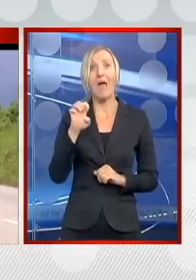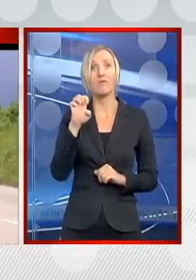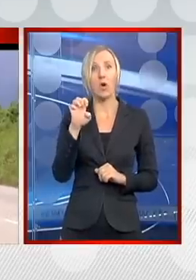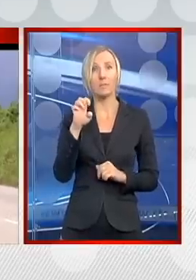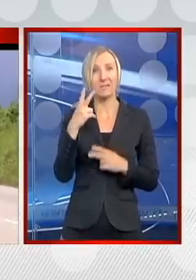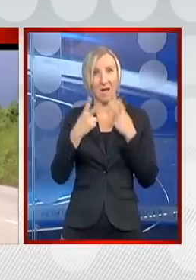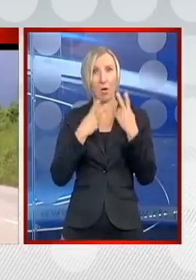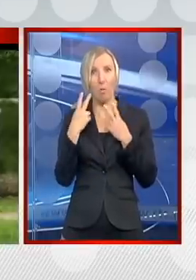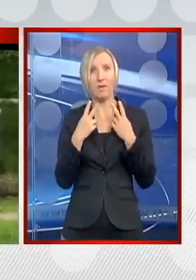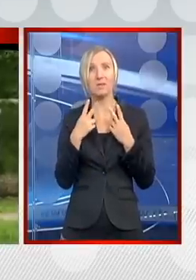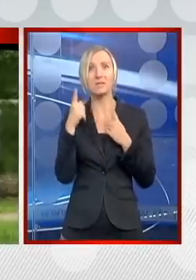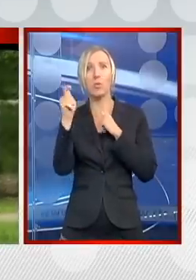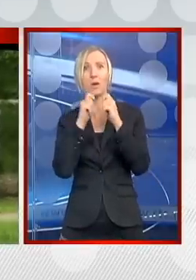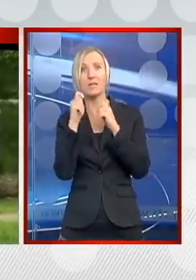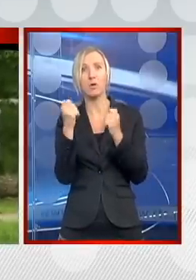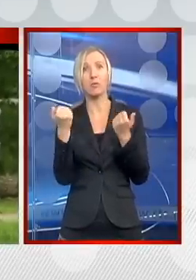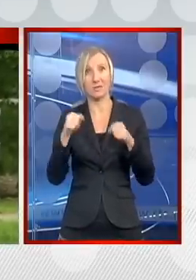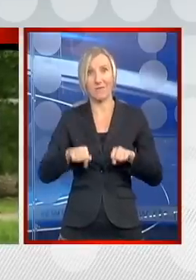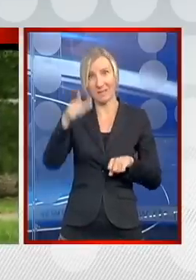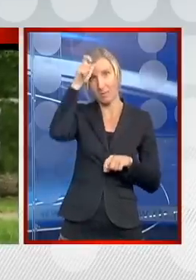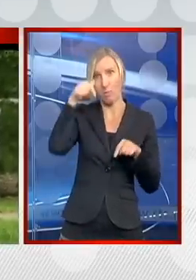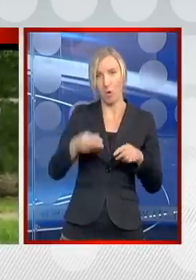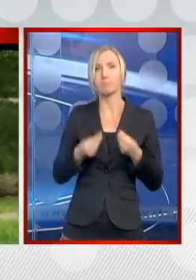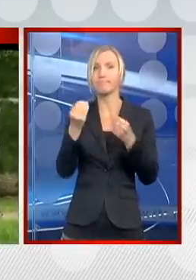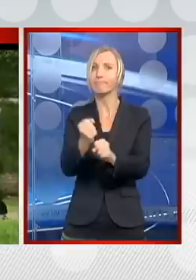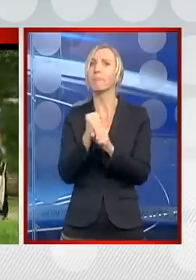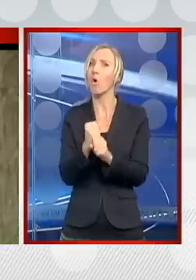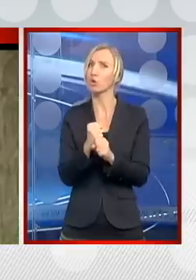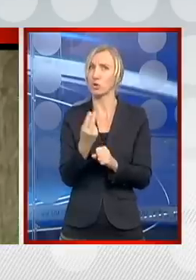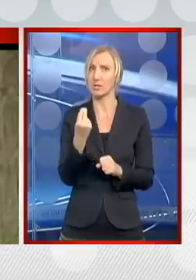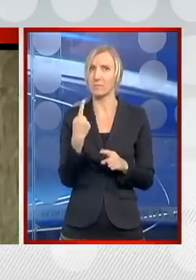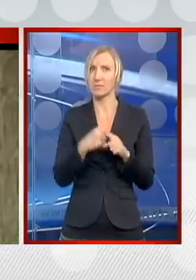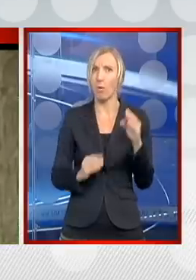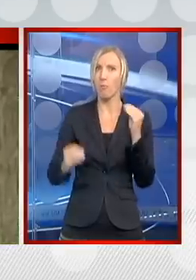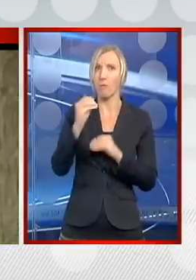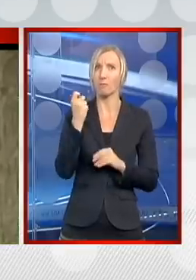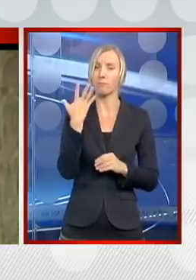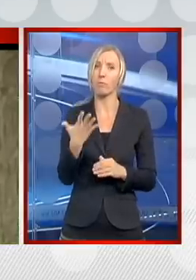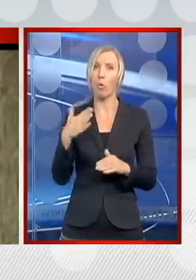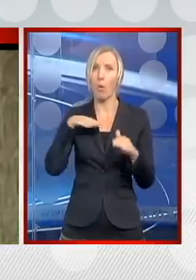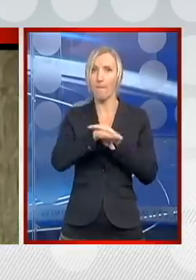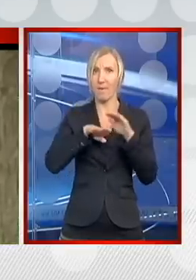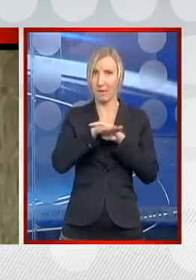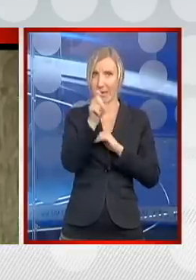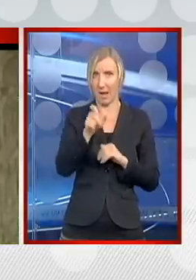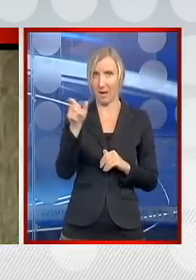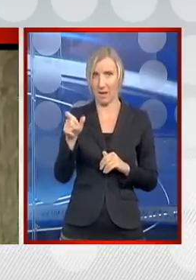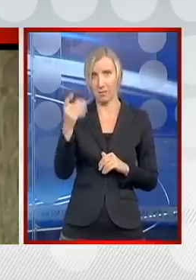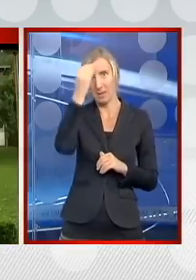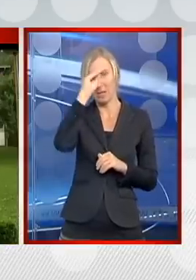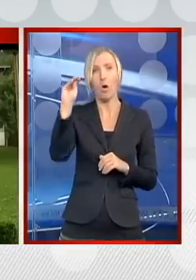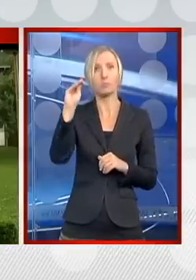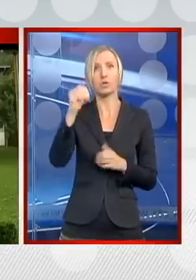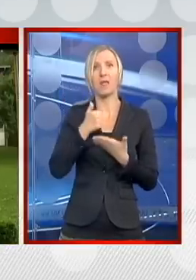Evropska komisija je u razgovoru s vlastima u Beogradu pružila podršku Srbiji zbog povećanog broja migranata, saopštila je